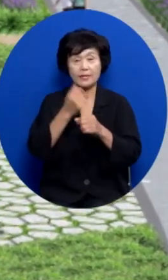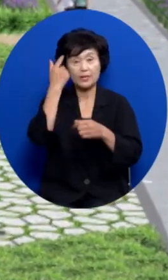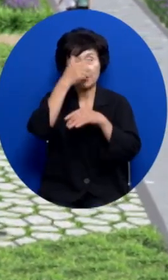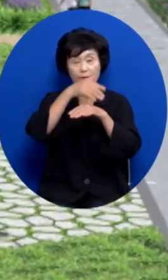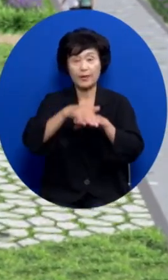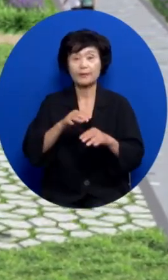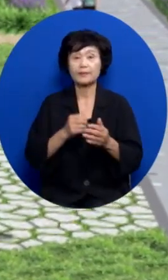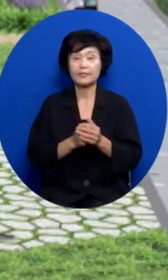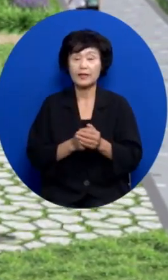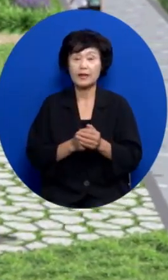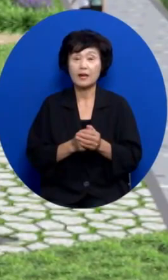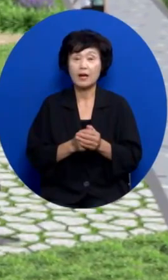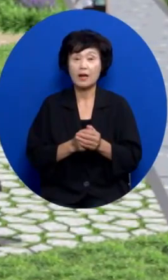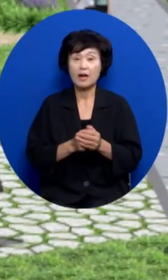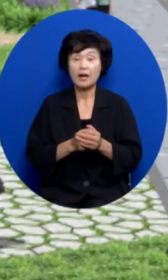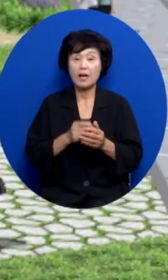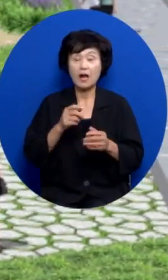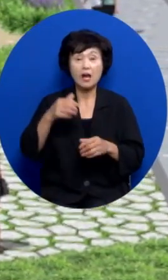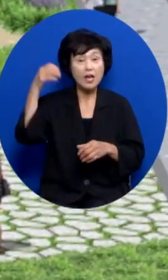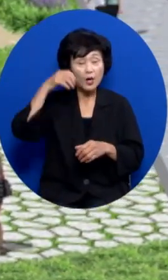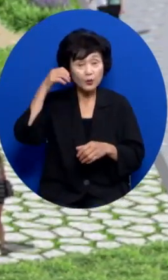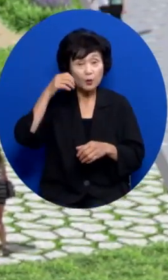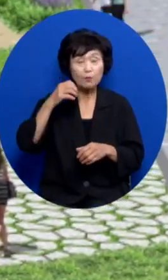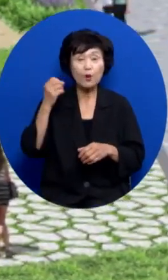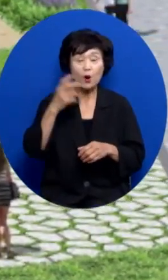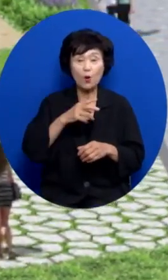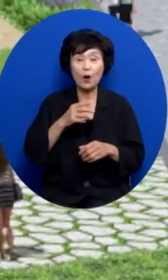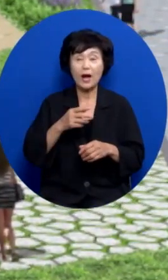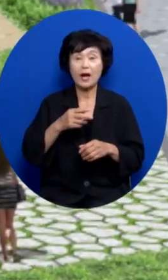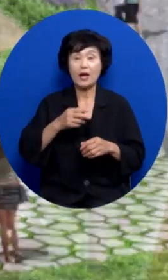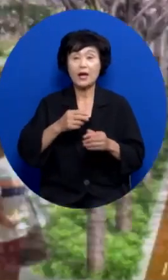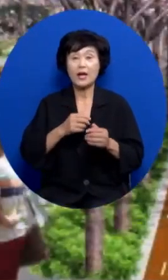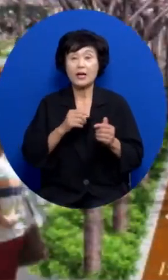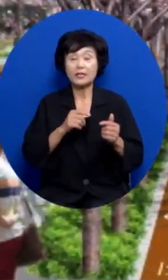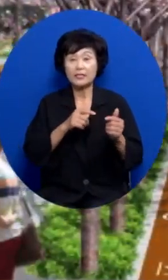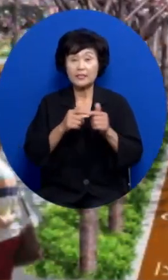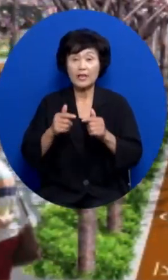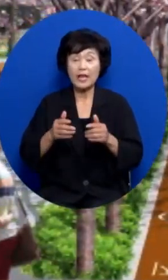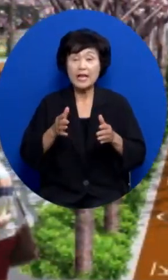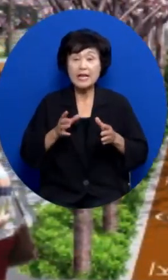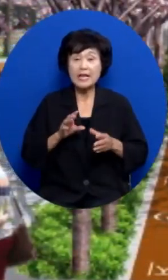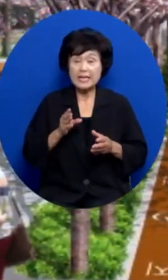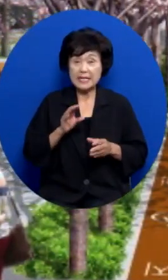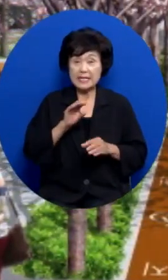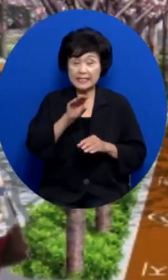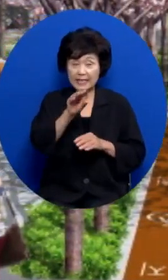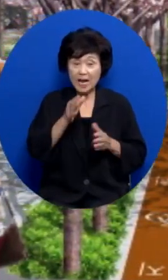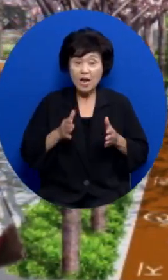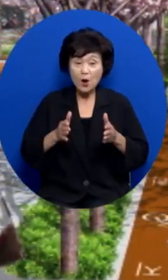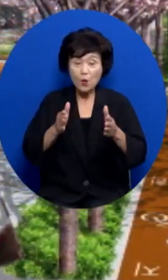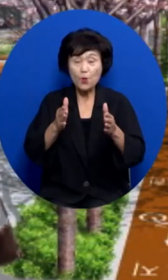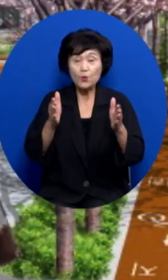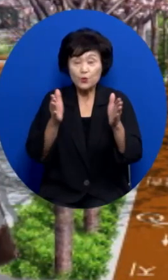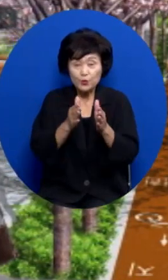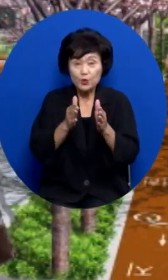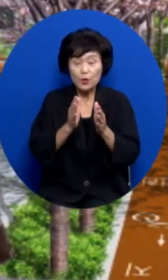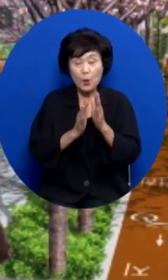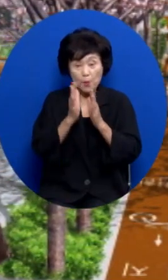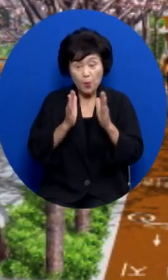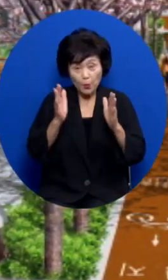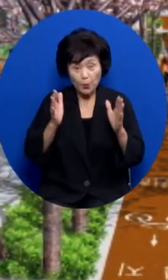서울시는 서부간선도로 내 영등포구 구간과 금천구 구간의 차로폭을 줄이고 도로변에 보도와 녹지를 조성한